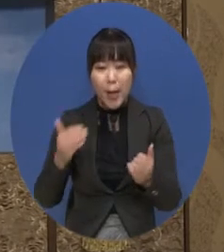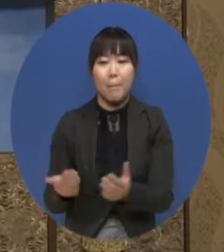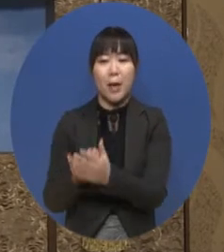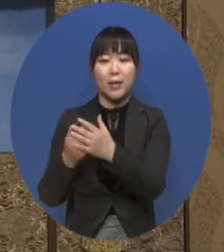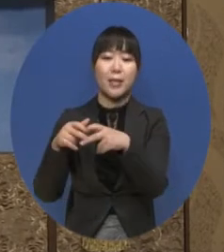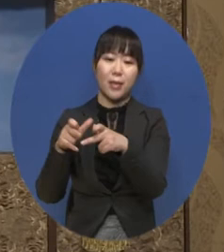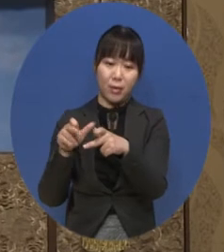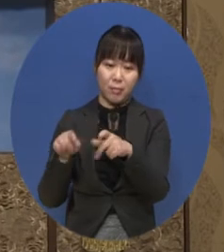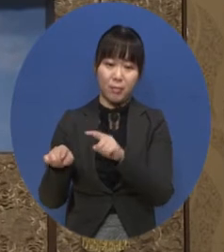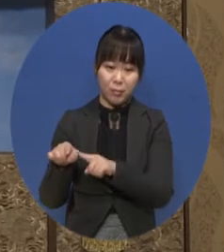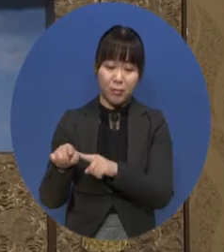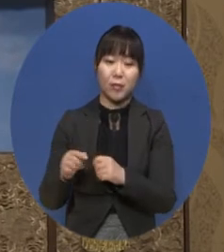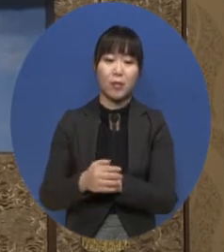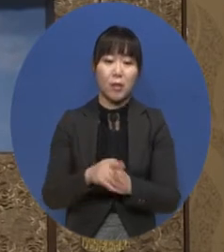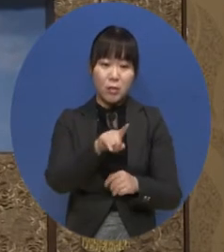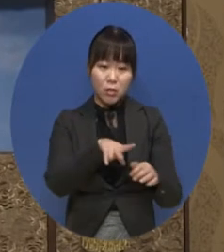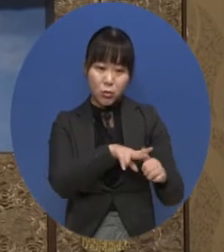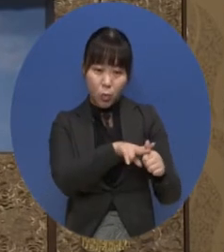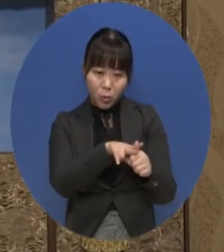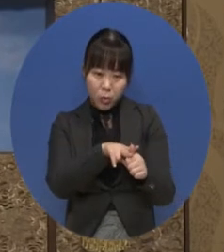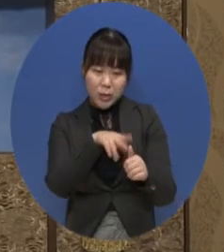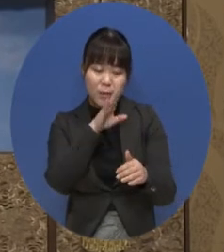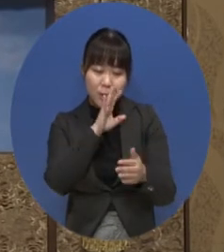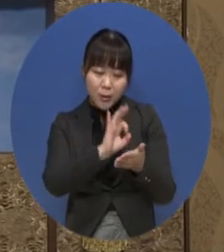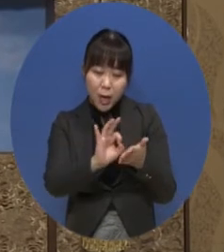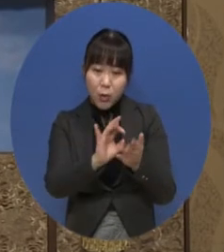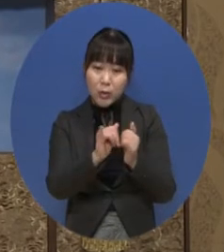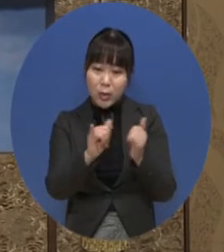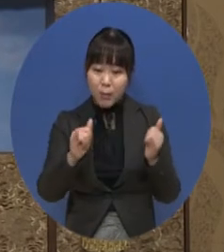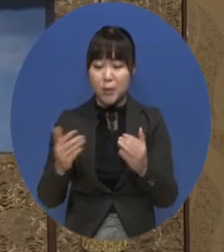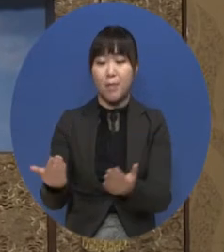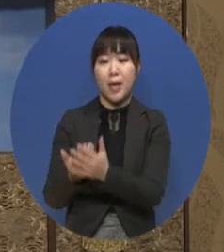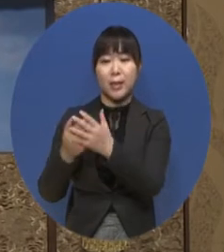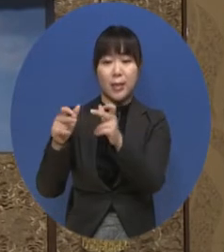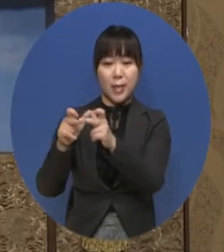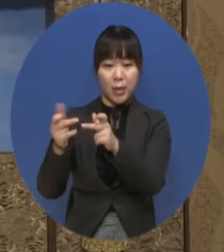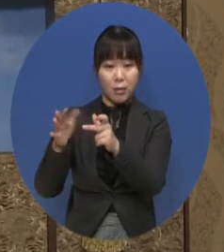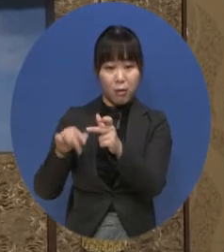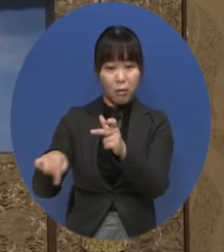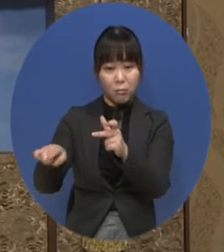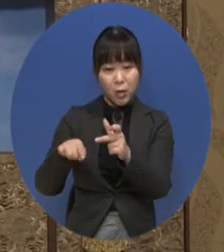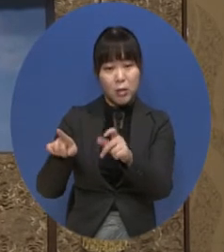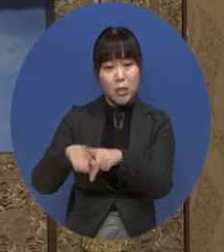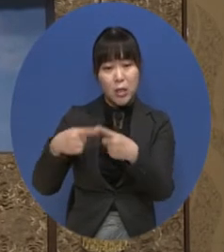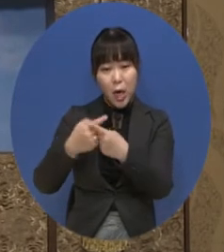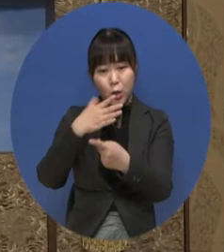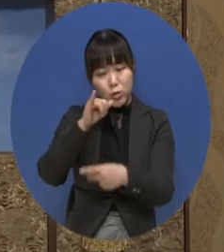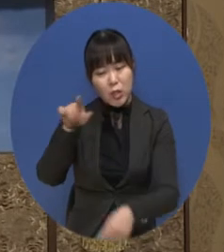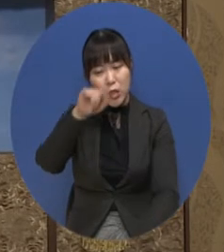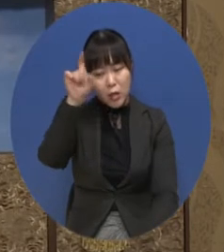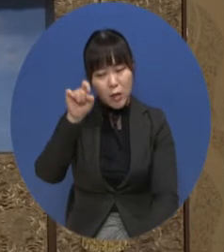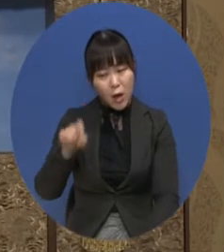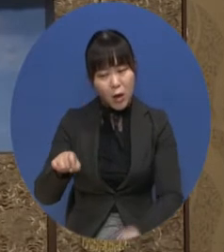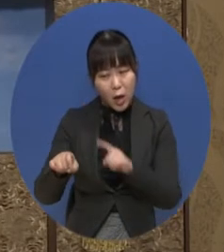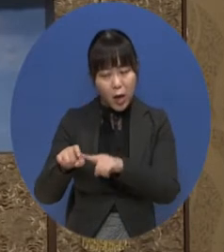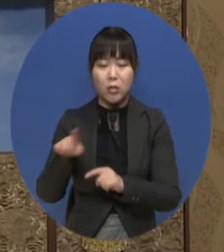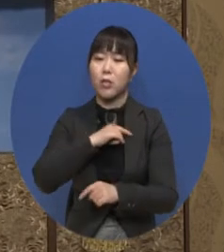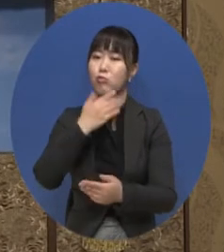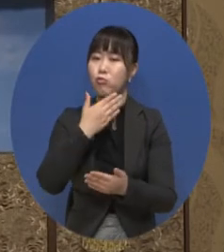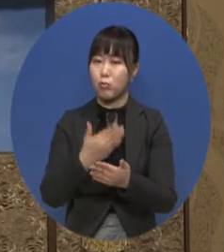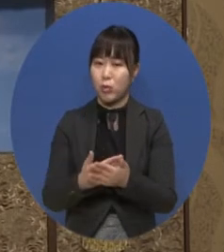생각해요. 왜냐하면 이 정보를 실제 활용하는 거는 발달장애인인데 발달장애인이 이해할 수 있느냐가 제일 중요하기